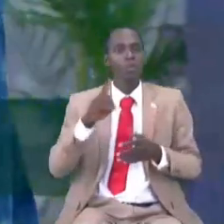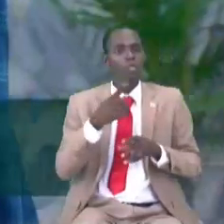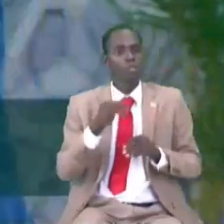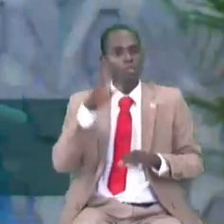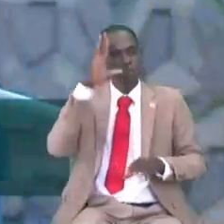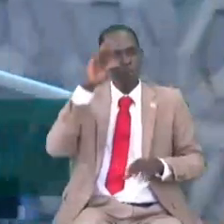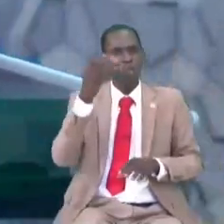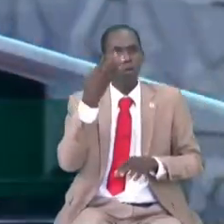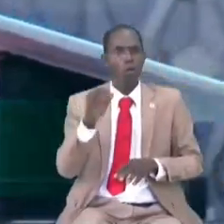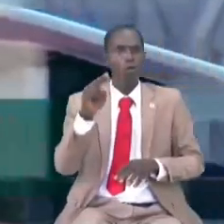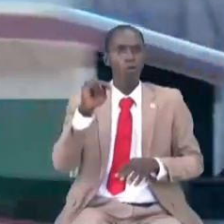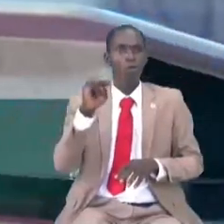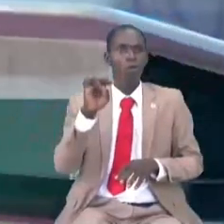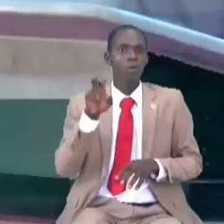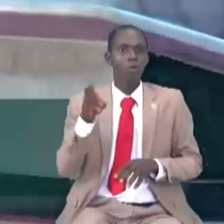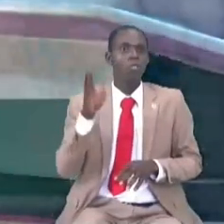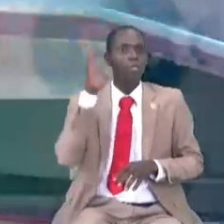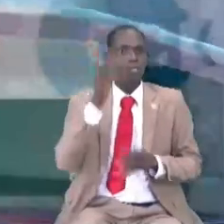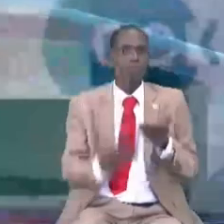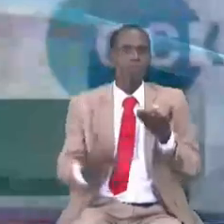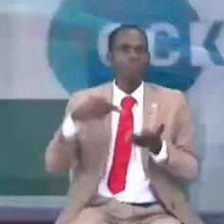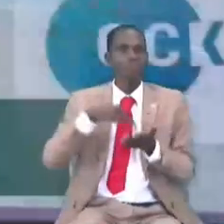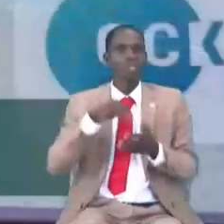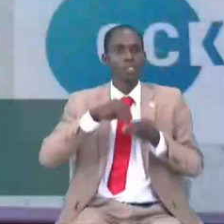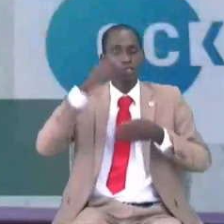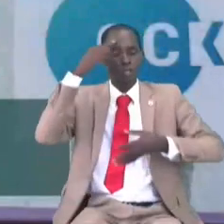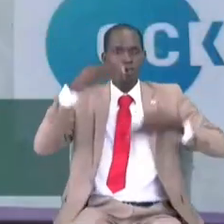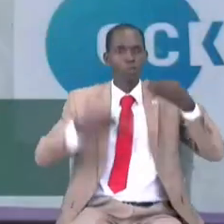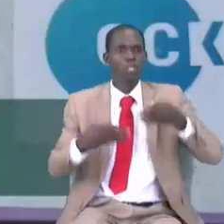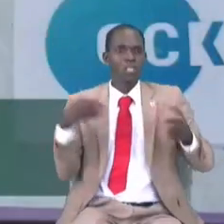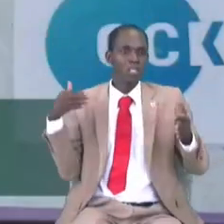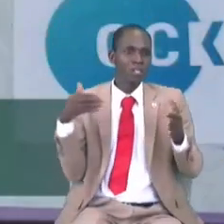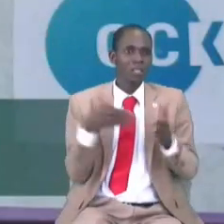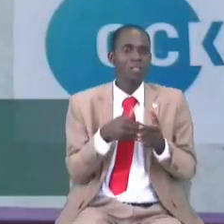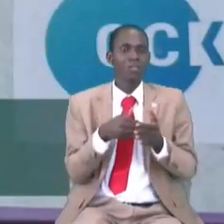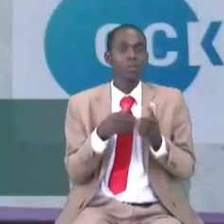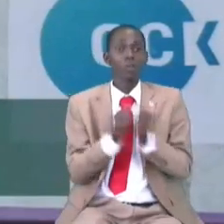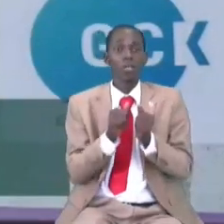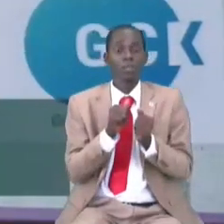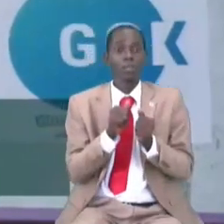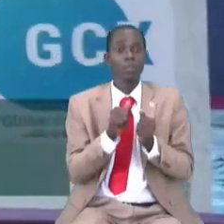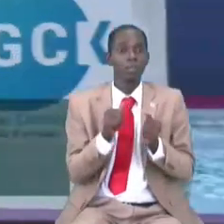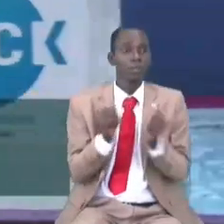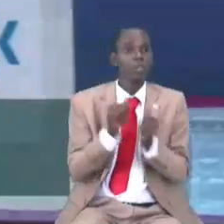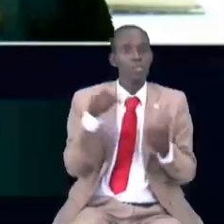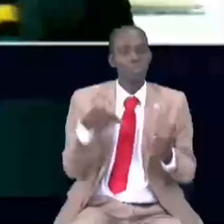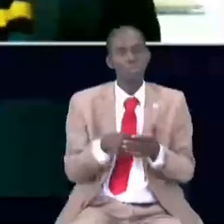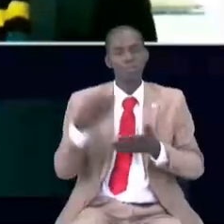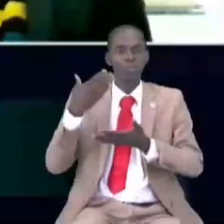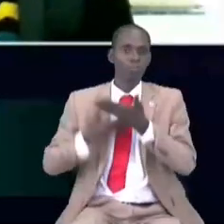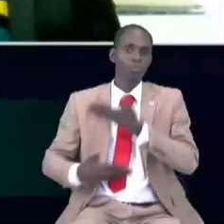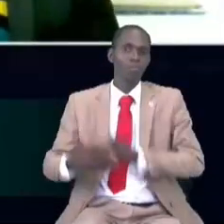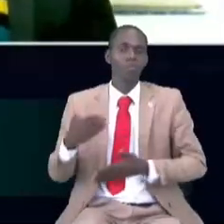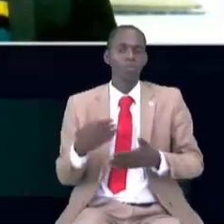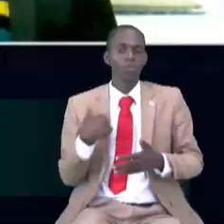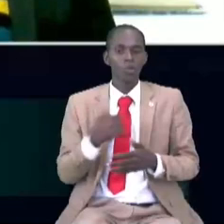41. Les gens de Ninive se lèveront contre cette génération. Pensez à cela. Nous parlons de Jonas. Nous parlons de Ninive. Nous